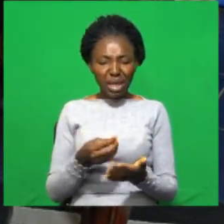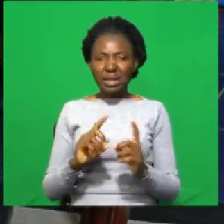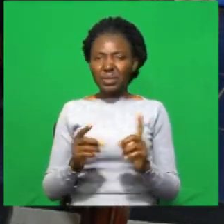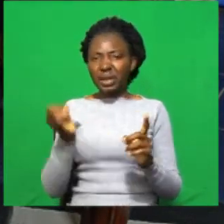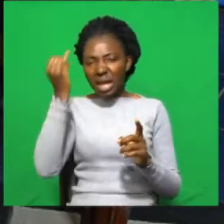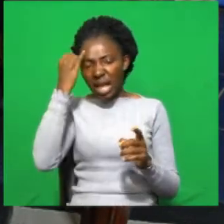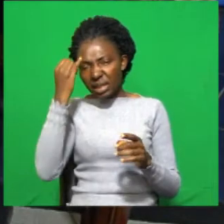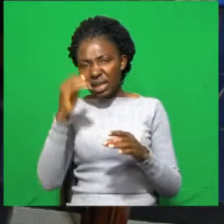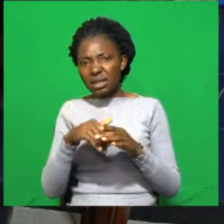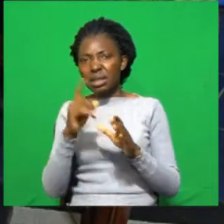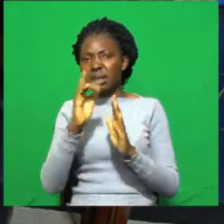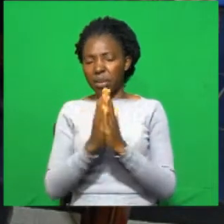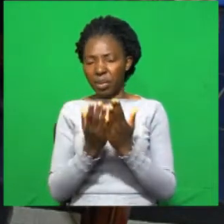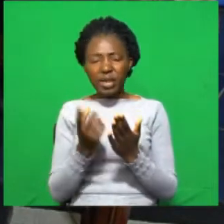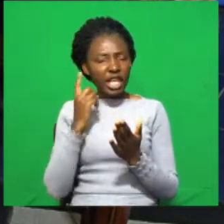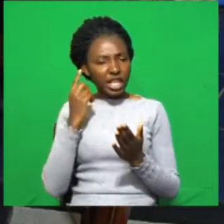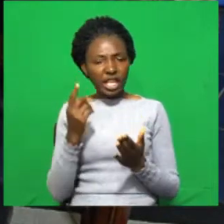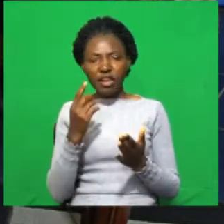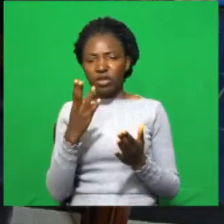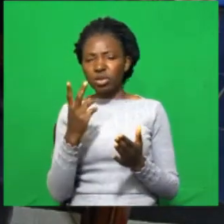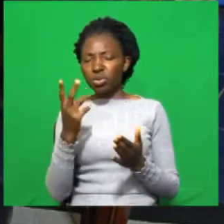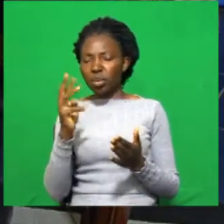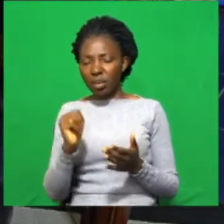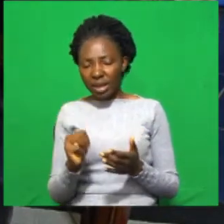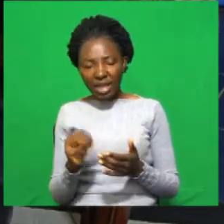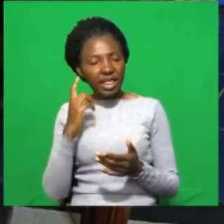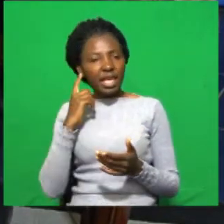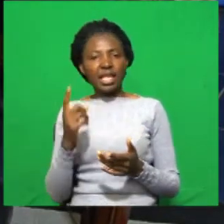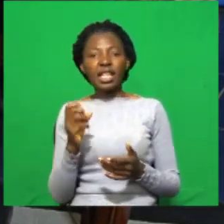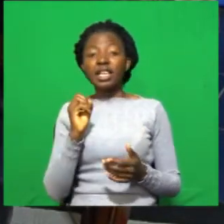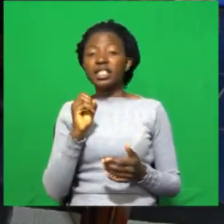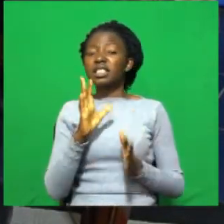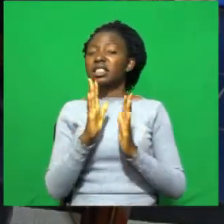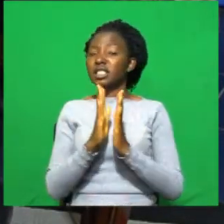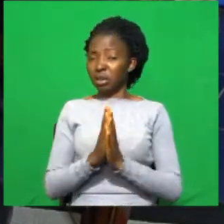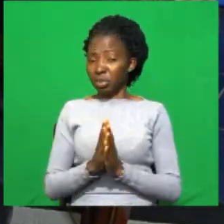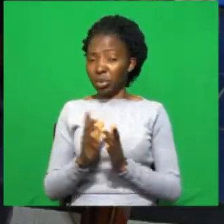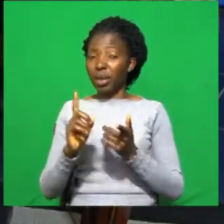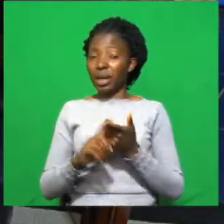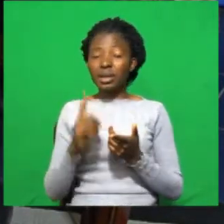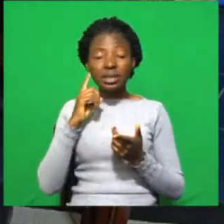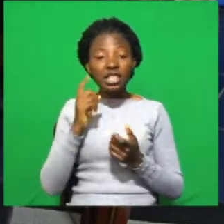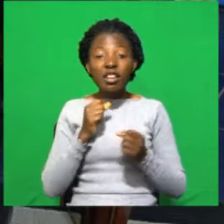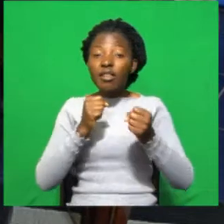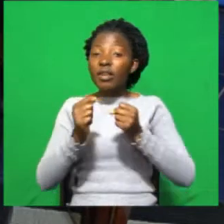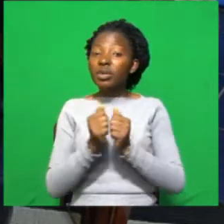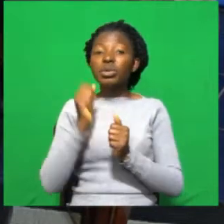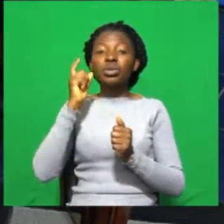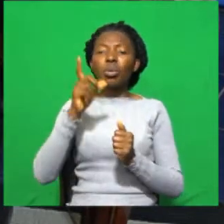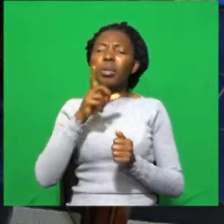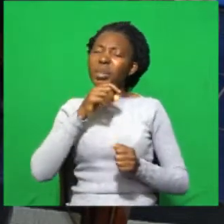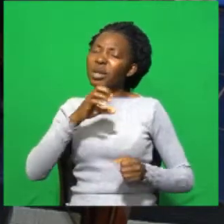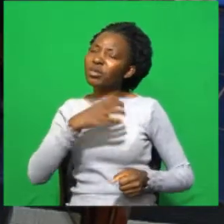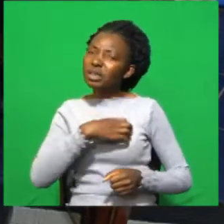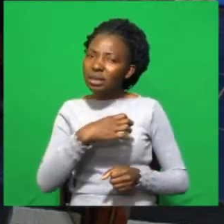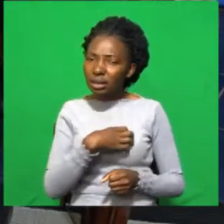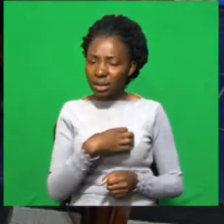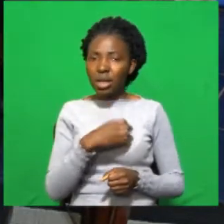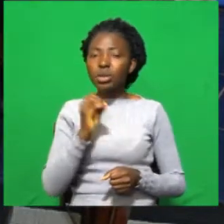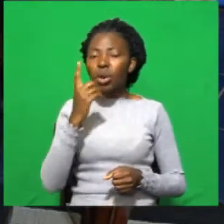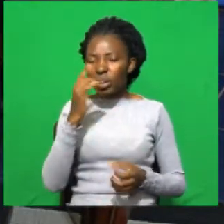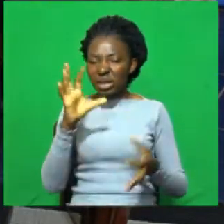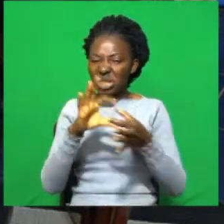pane panzikonzi 42 months pane panzikonzi mutemberi ndobva panzonzi anorwisa Mwari munhu wezvivi. Saka